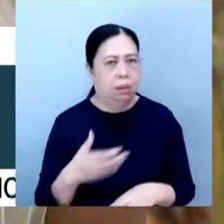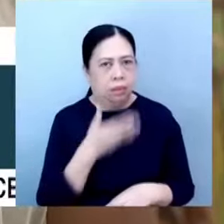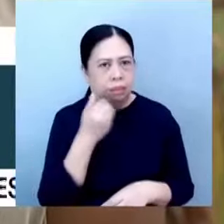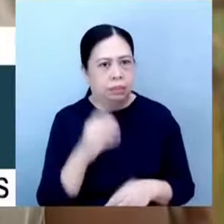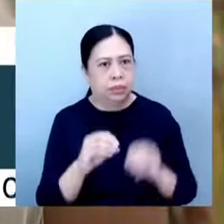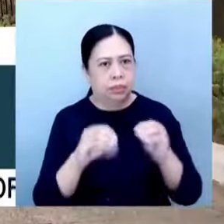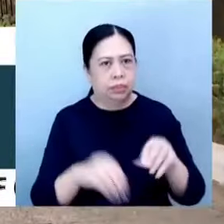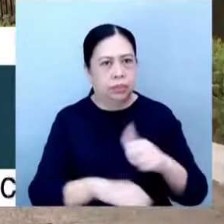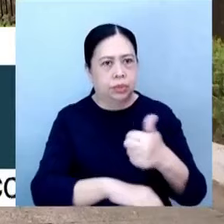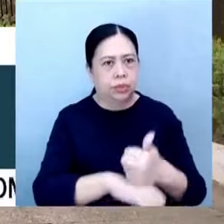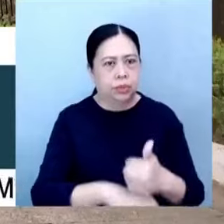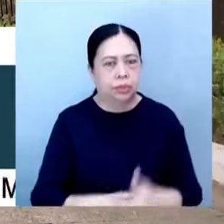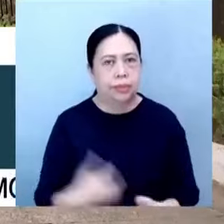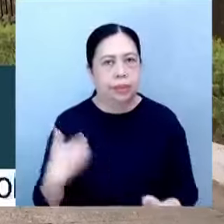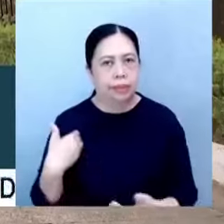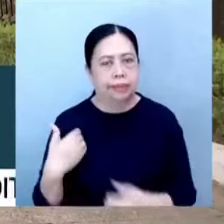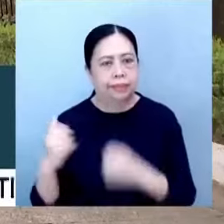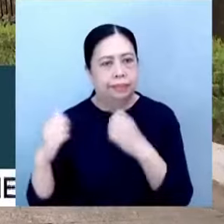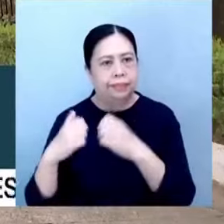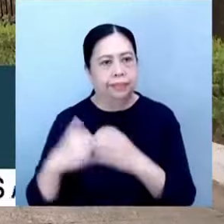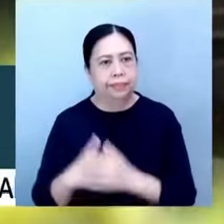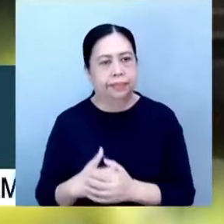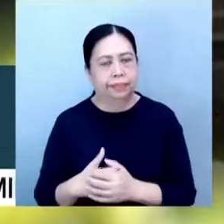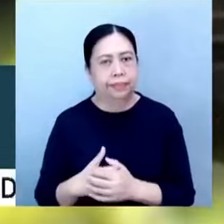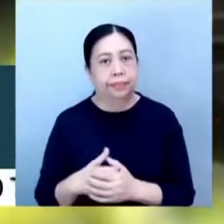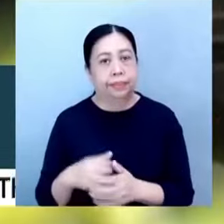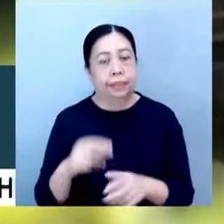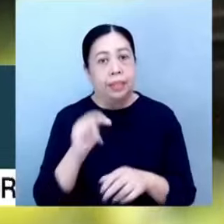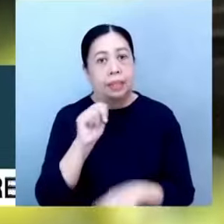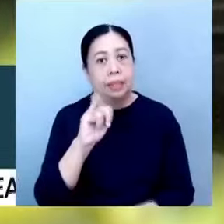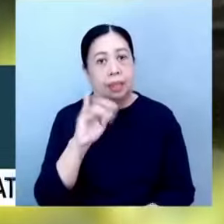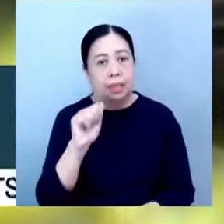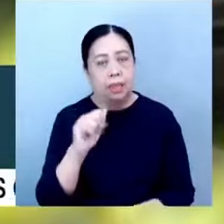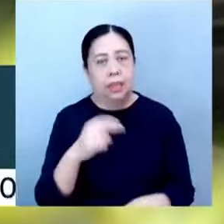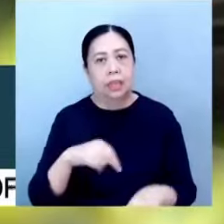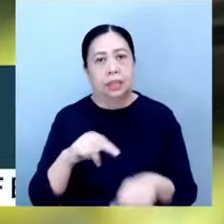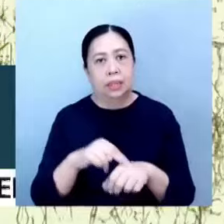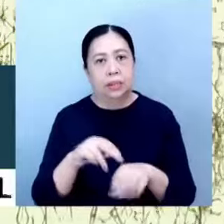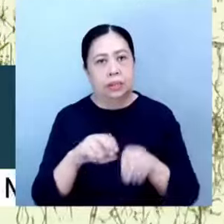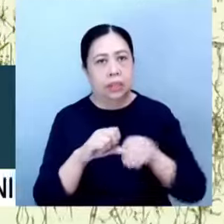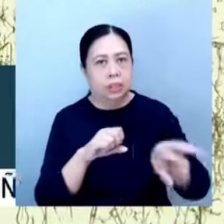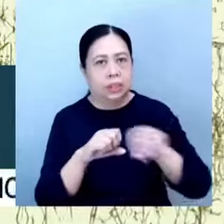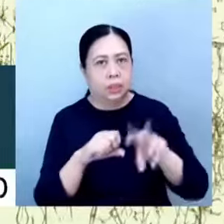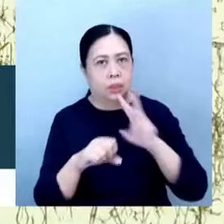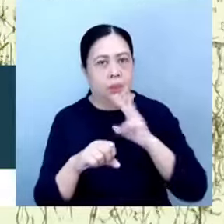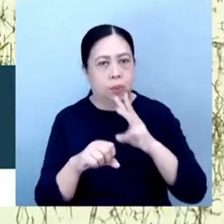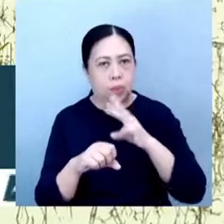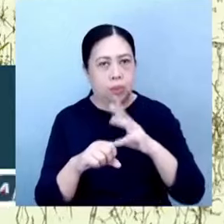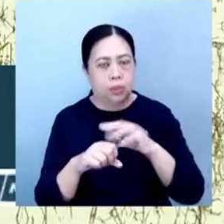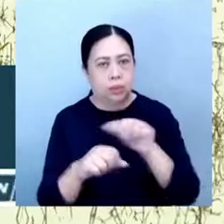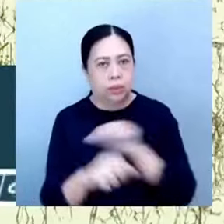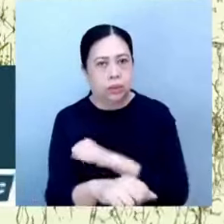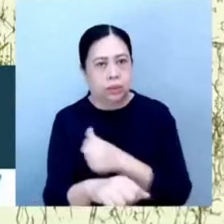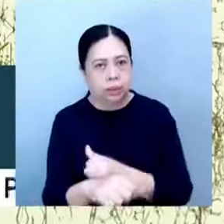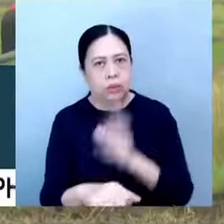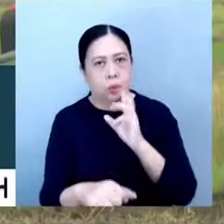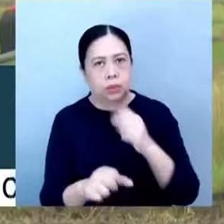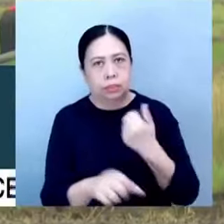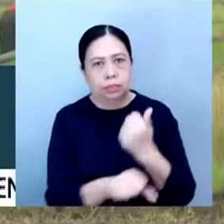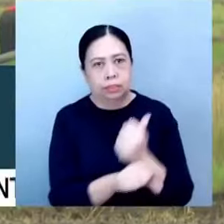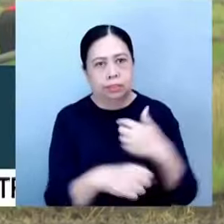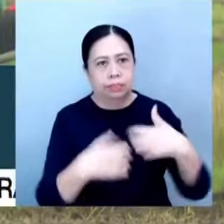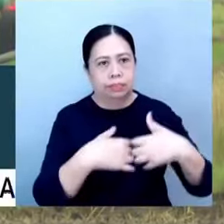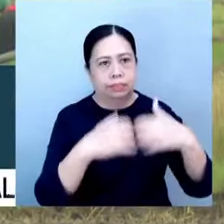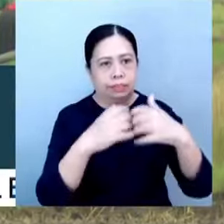kami asahan ka. The National Irrigation Administration said it will be building more irrigation facilities.